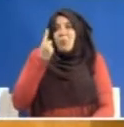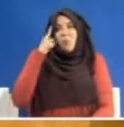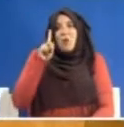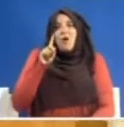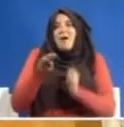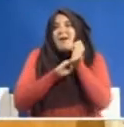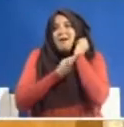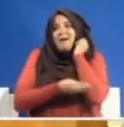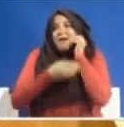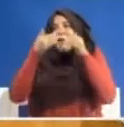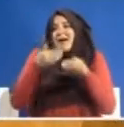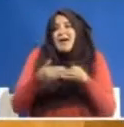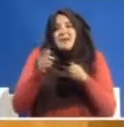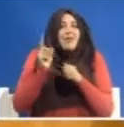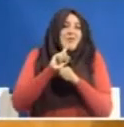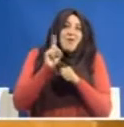آخر، هي أراد أن تستدرك